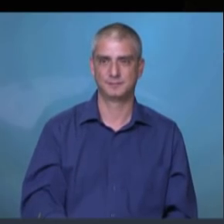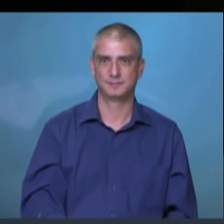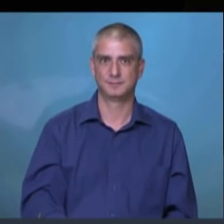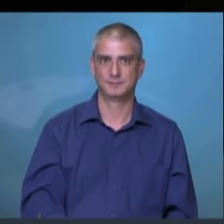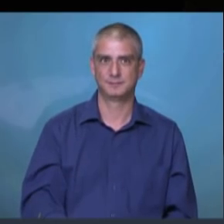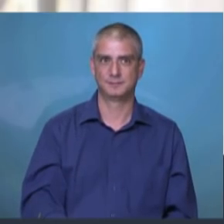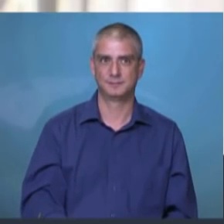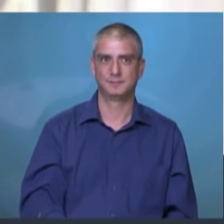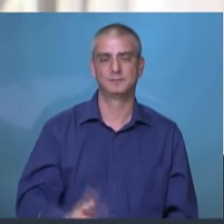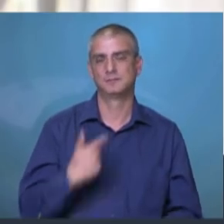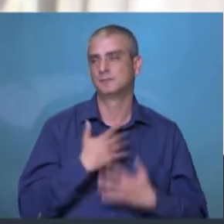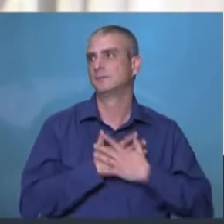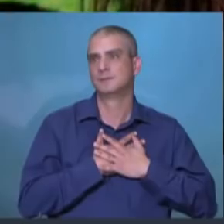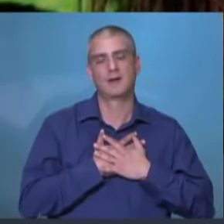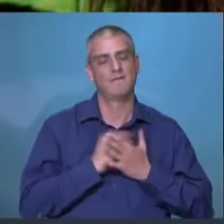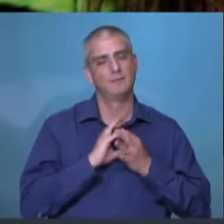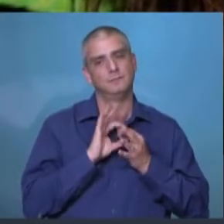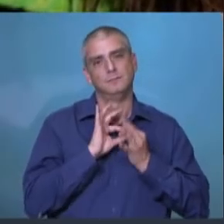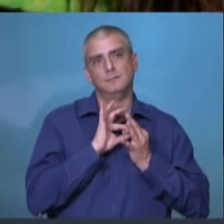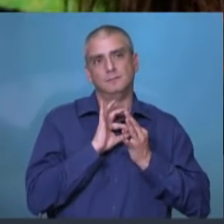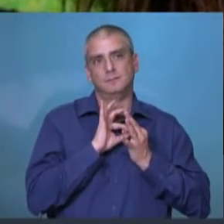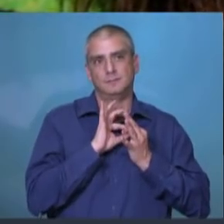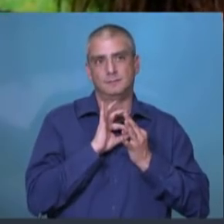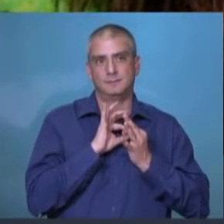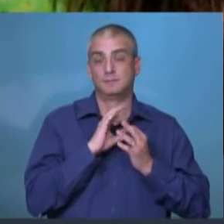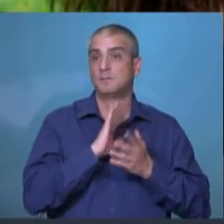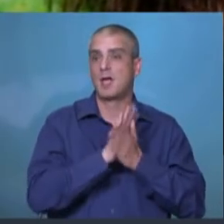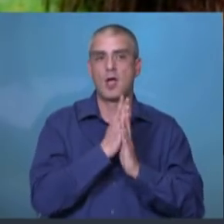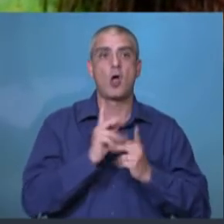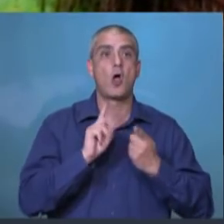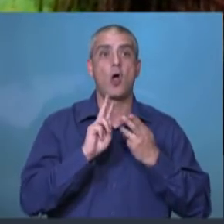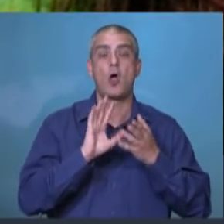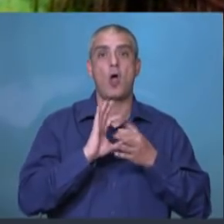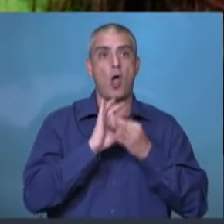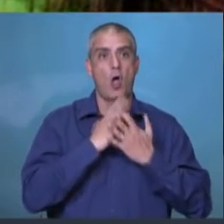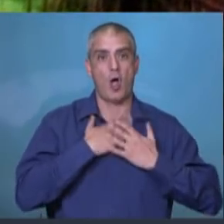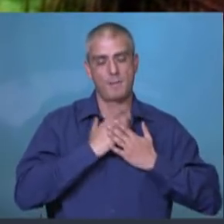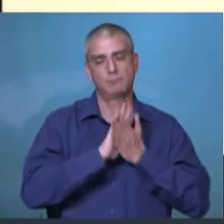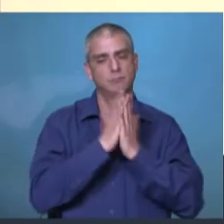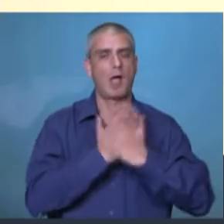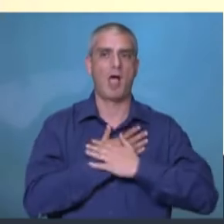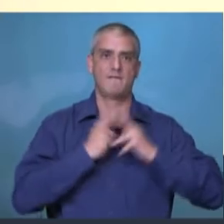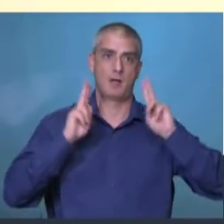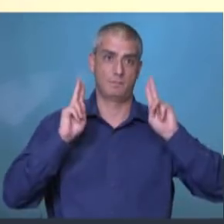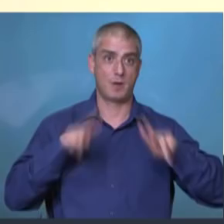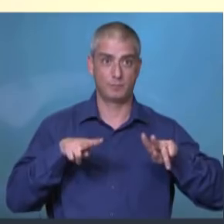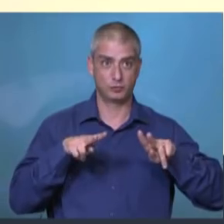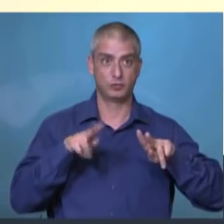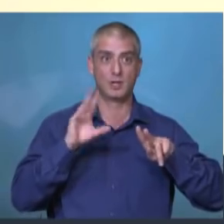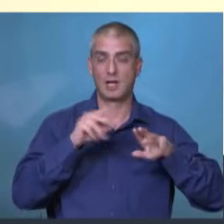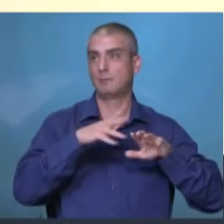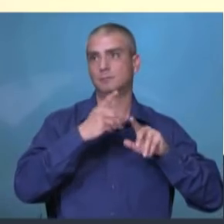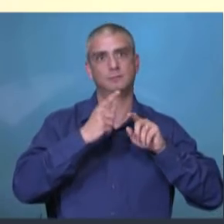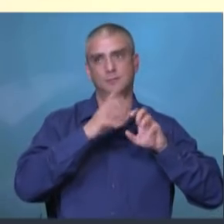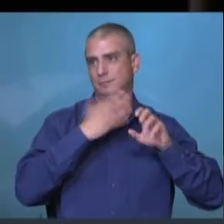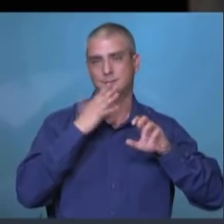We just fell very hard for one another. מהר מאוד הרומן של השניים הפך לאהבה של ממש, גם כשהיבשות